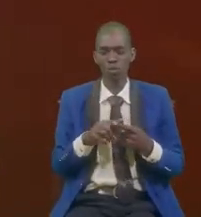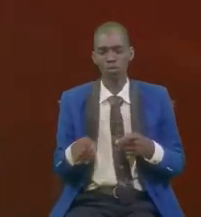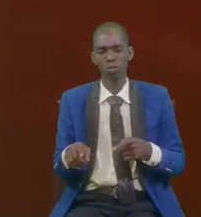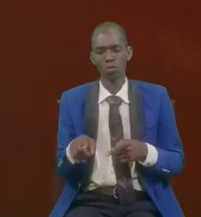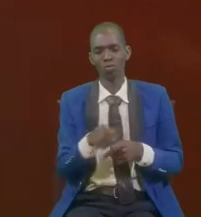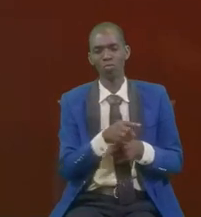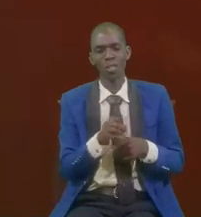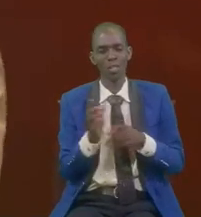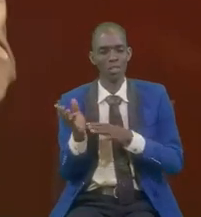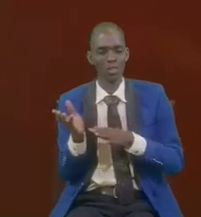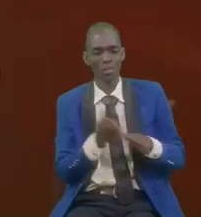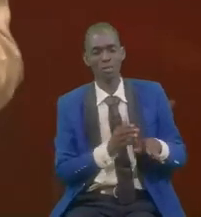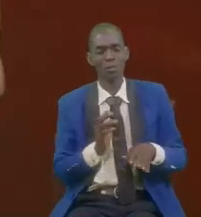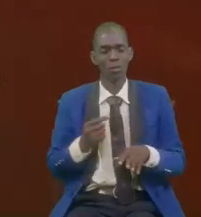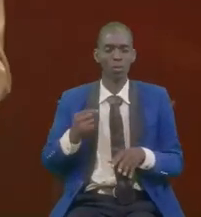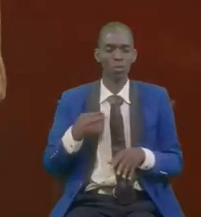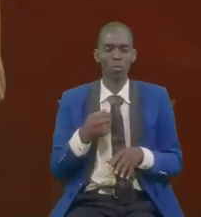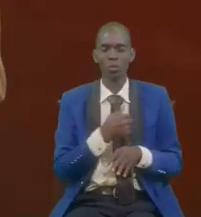nous.